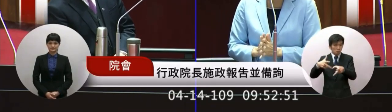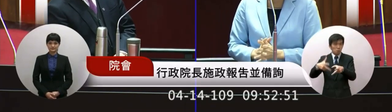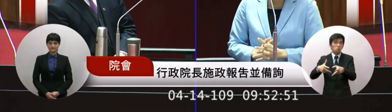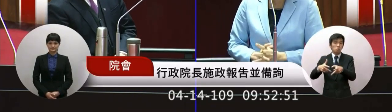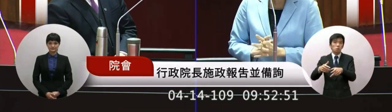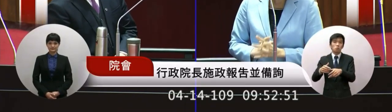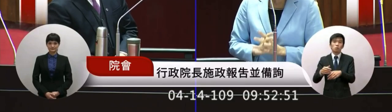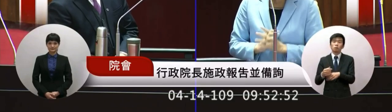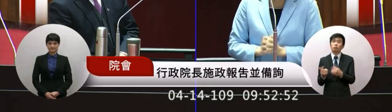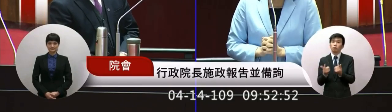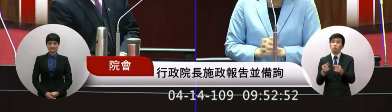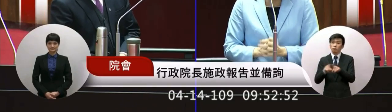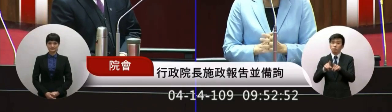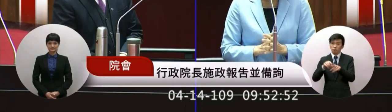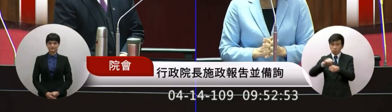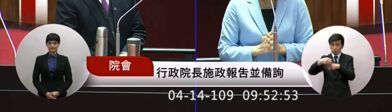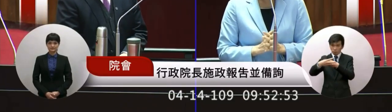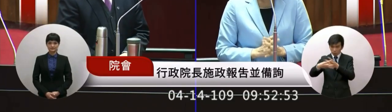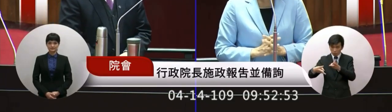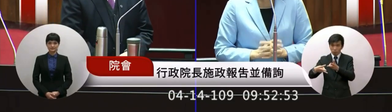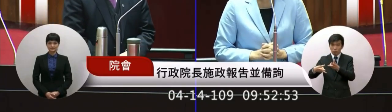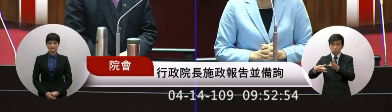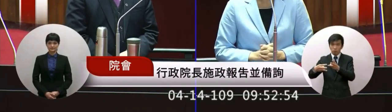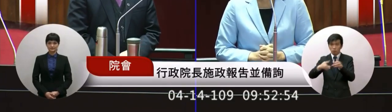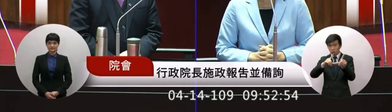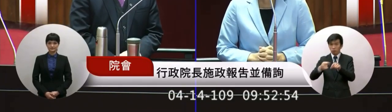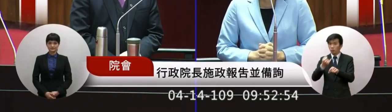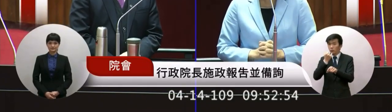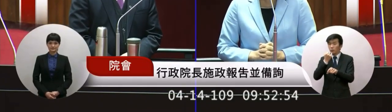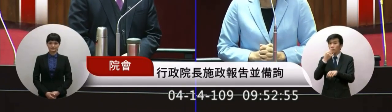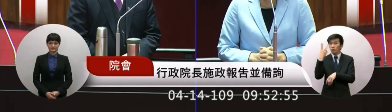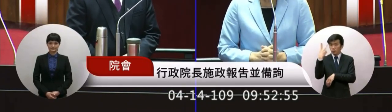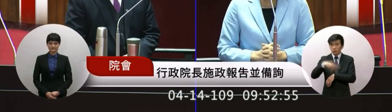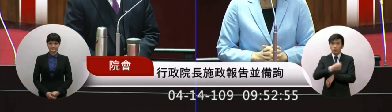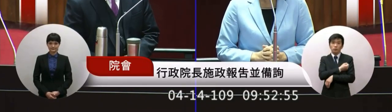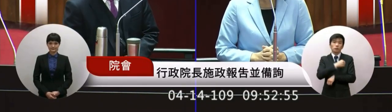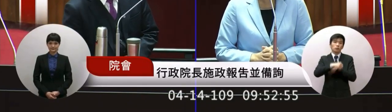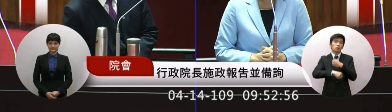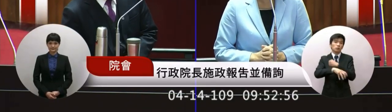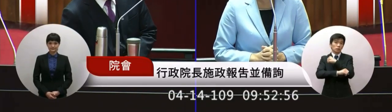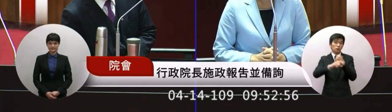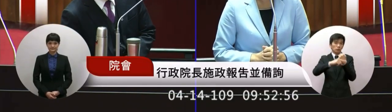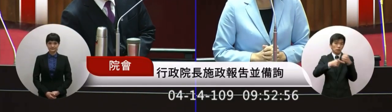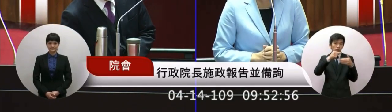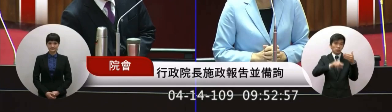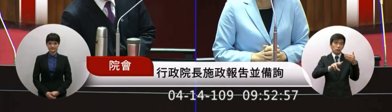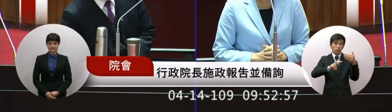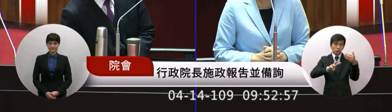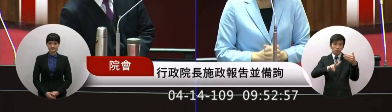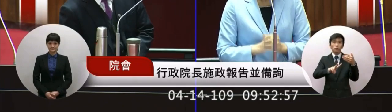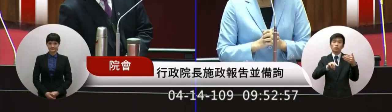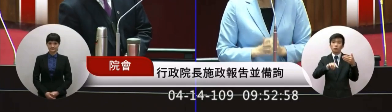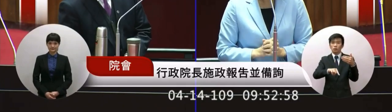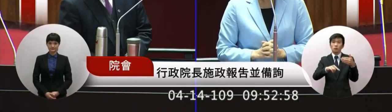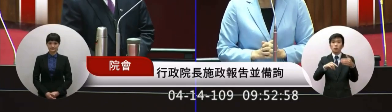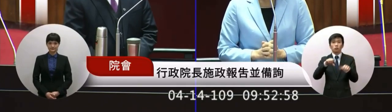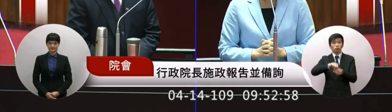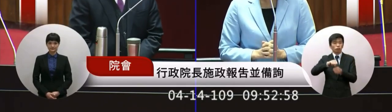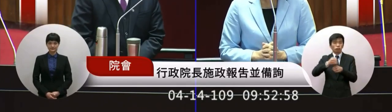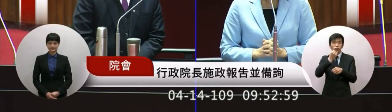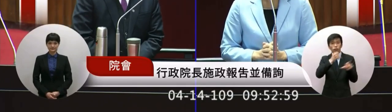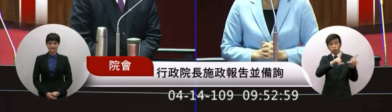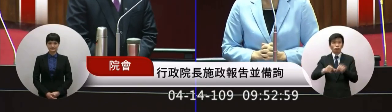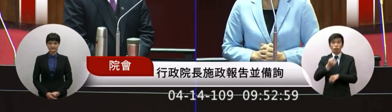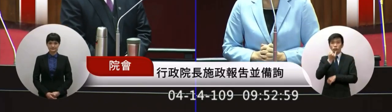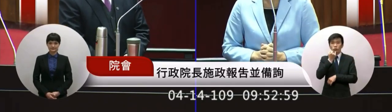一般的加班规定外，可适用劳动基准法的第32条，天灾事变或突发事件呢、情况下